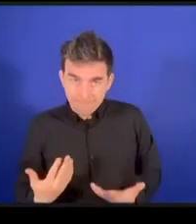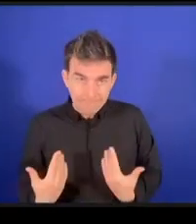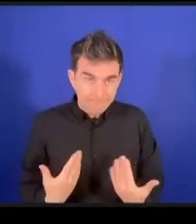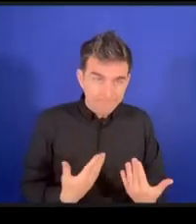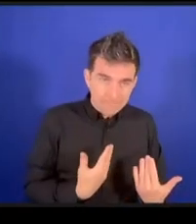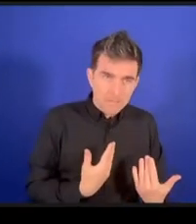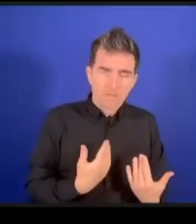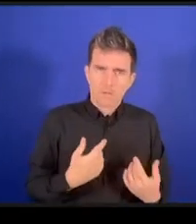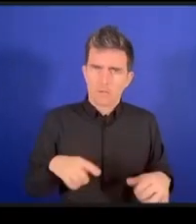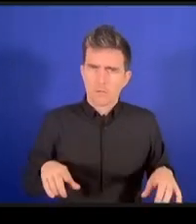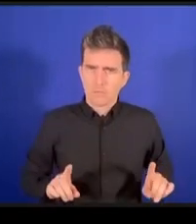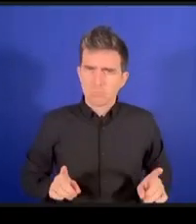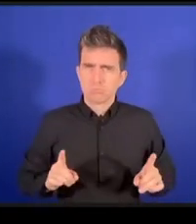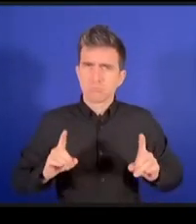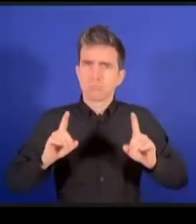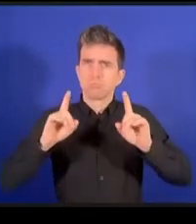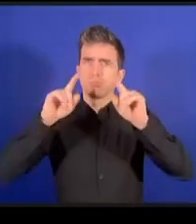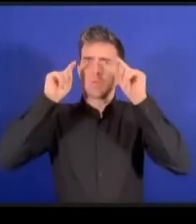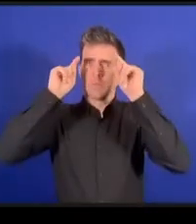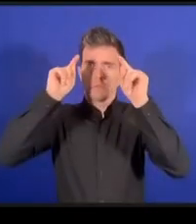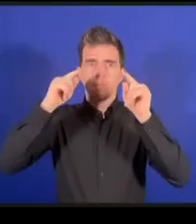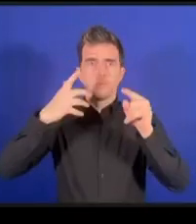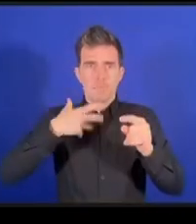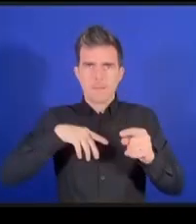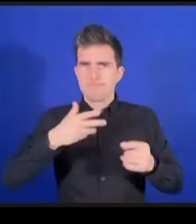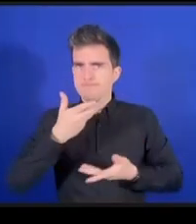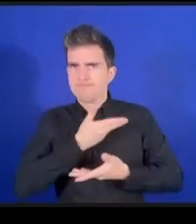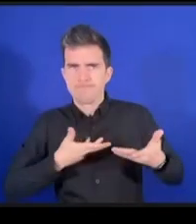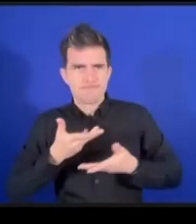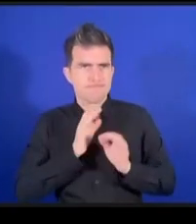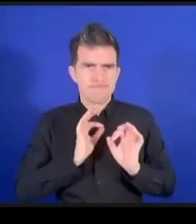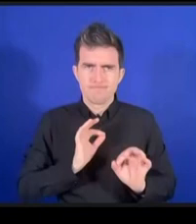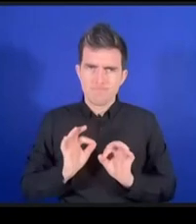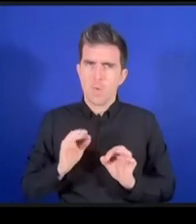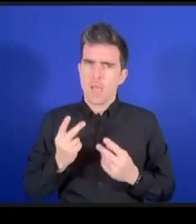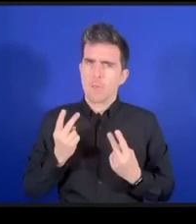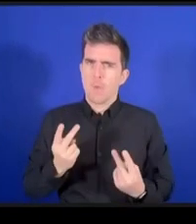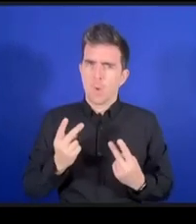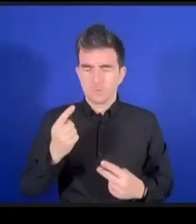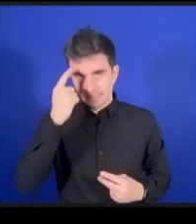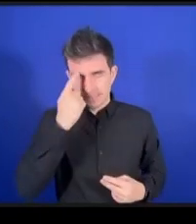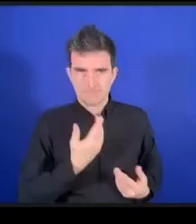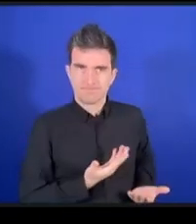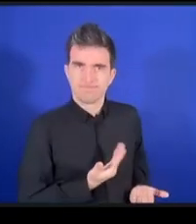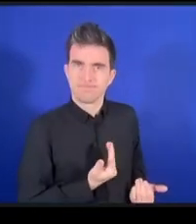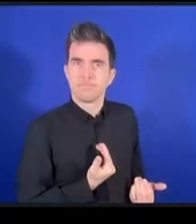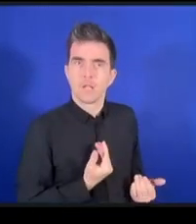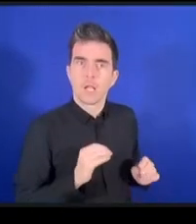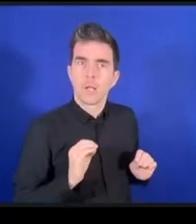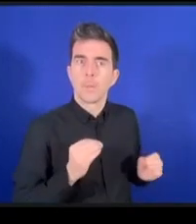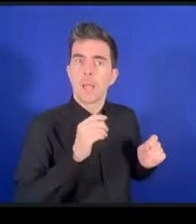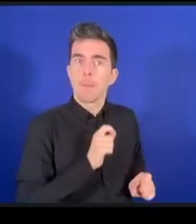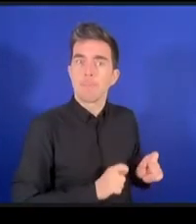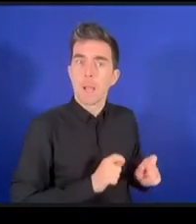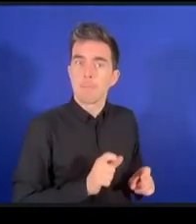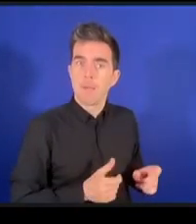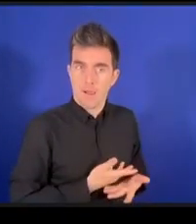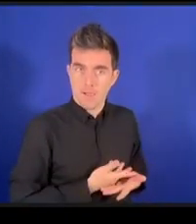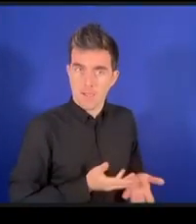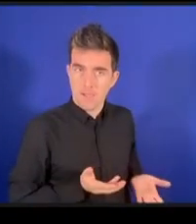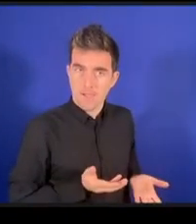интернетом очень важно чтобы это внесло свой вклад в формирование глобального цифрового договора и будущего